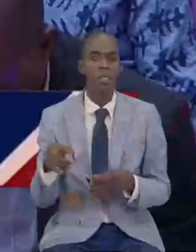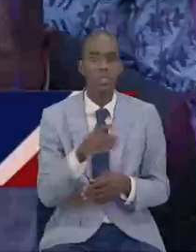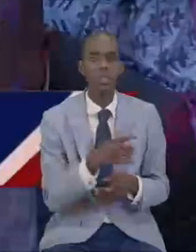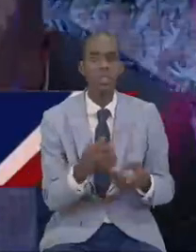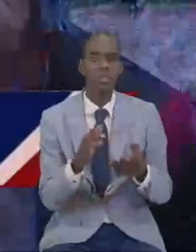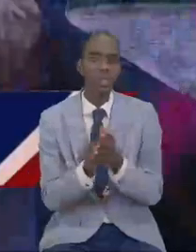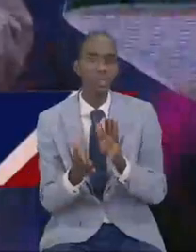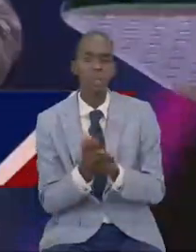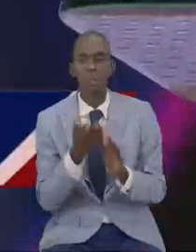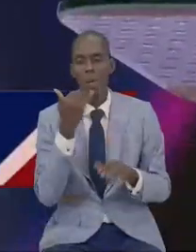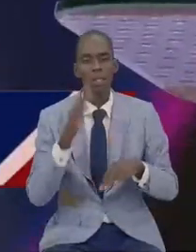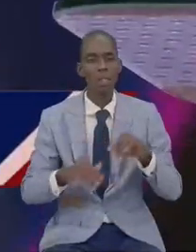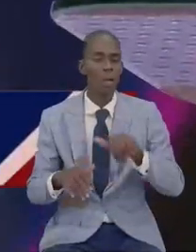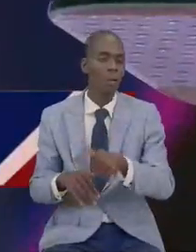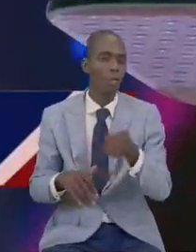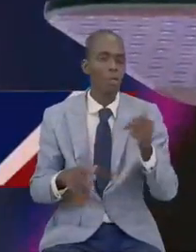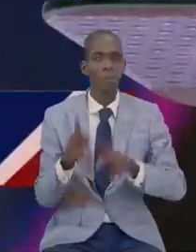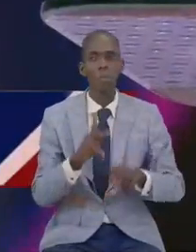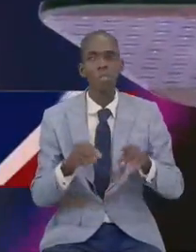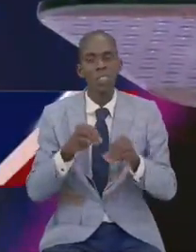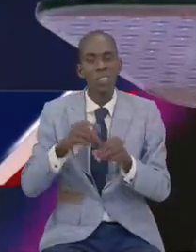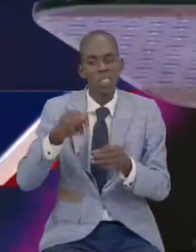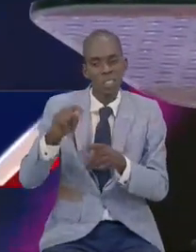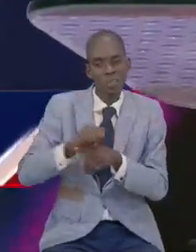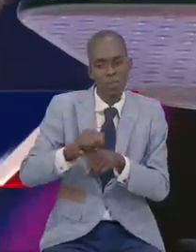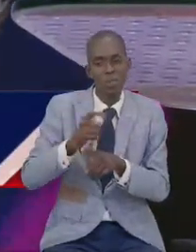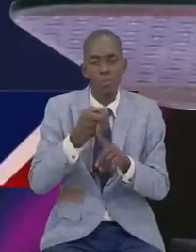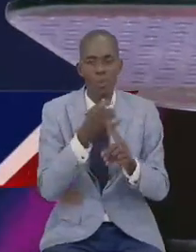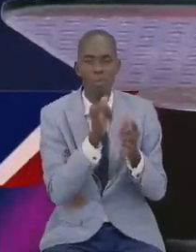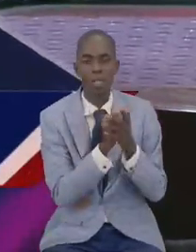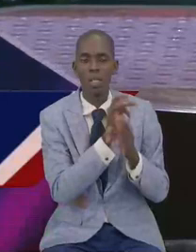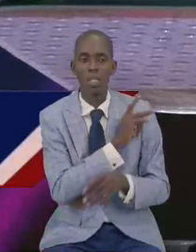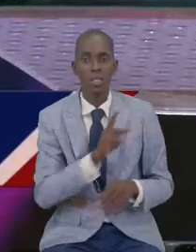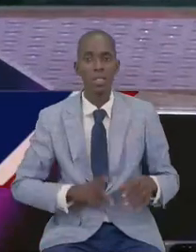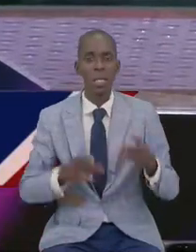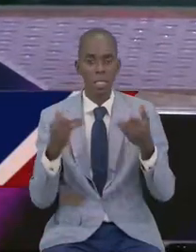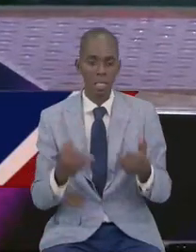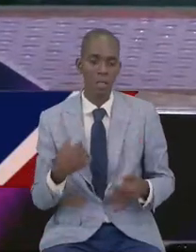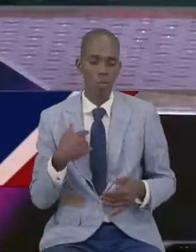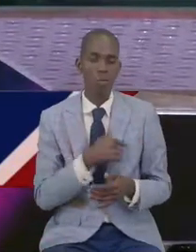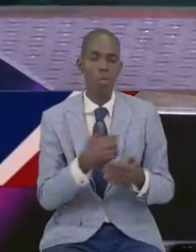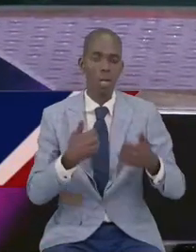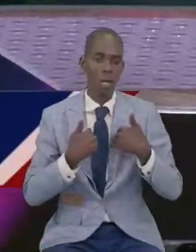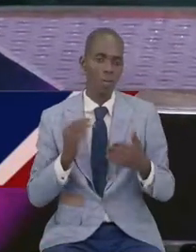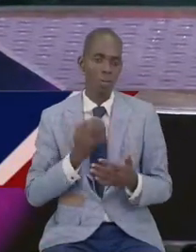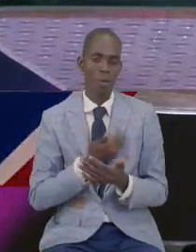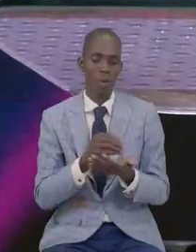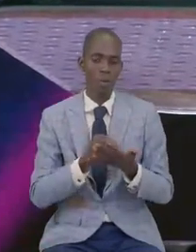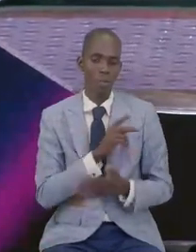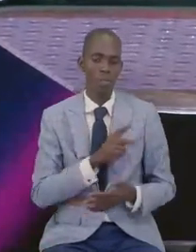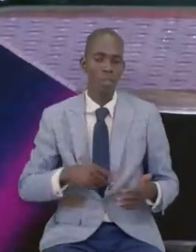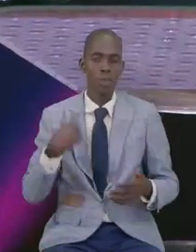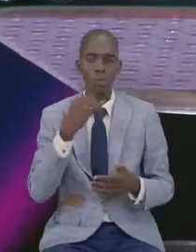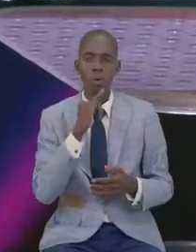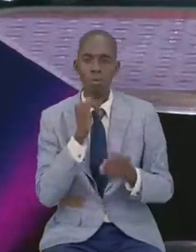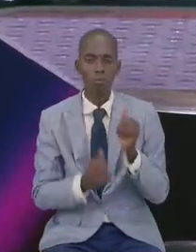que les autres, supérieurs à tous les gens, sous la formation du roi. Maintenant nous avons notre roi, qui est plus grand que Daniel, qui